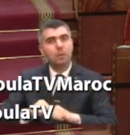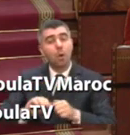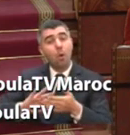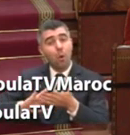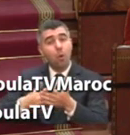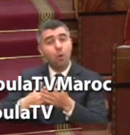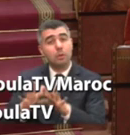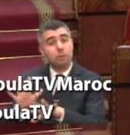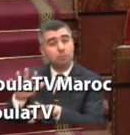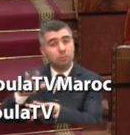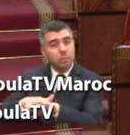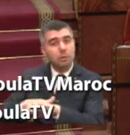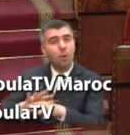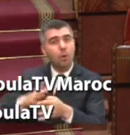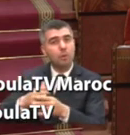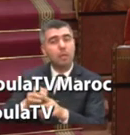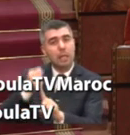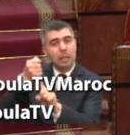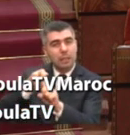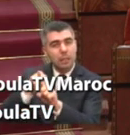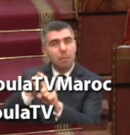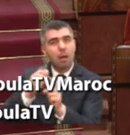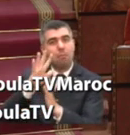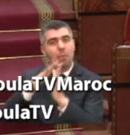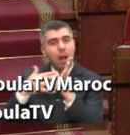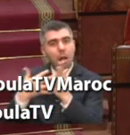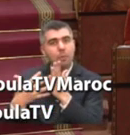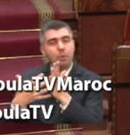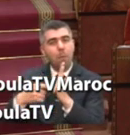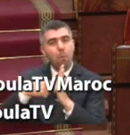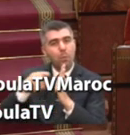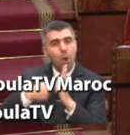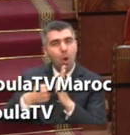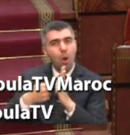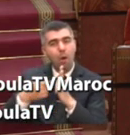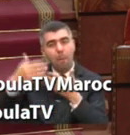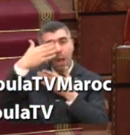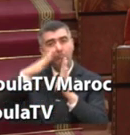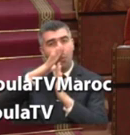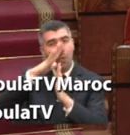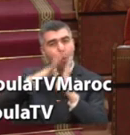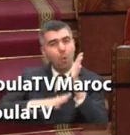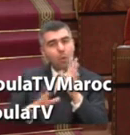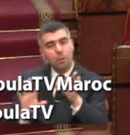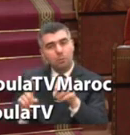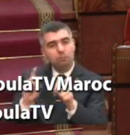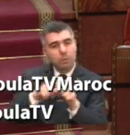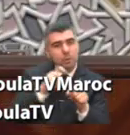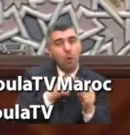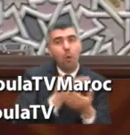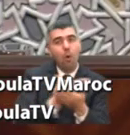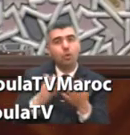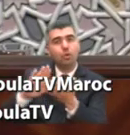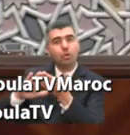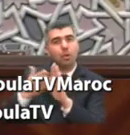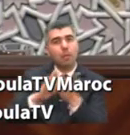الجهود لحسن تنفيذ الخطة الوطنية وإشراك كل وانخراط كل الفعاليات وكل الجهات والقطاعات الحكومية. هناك